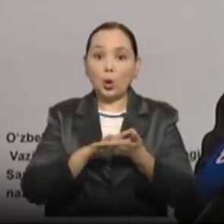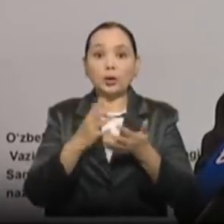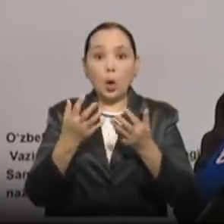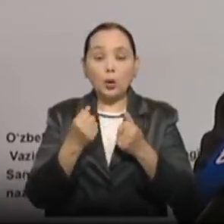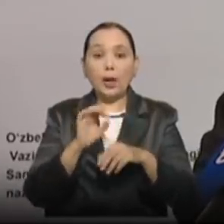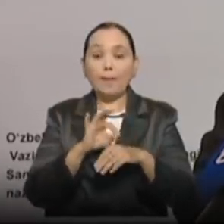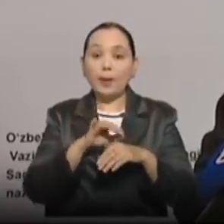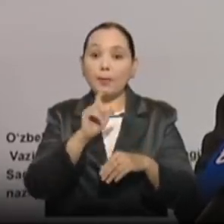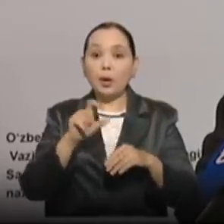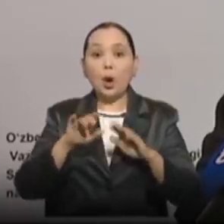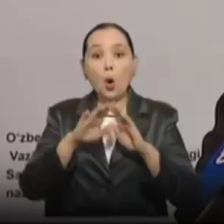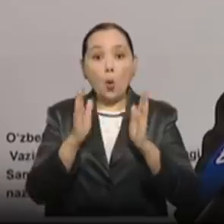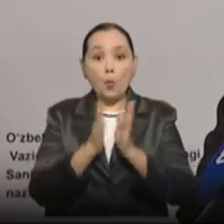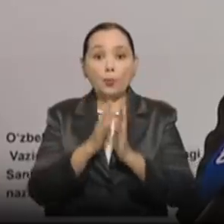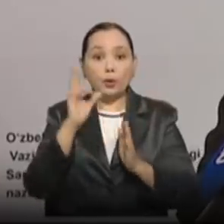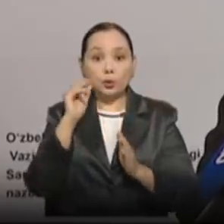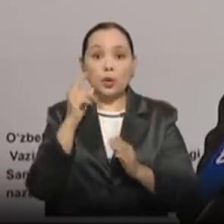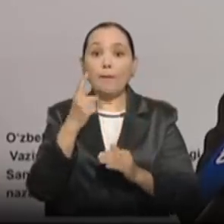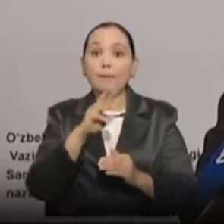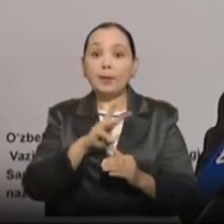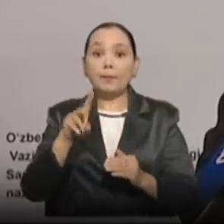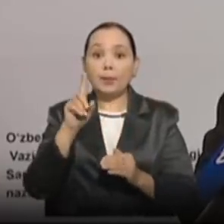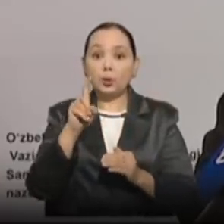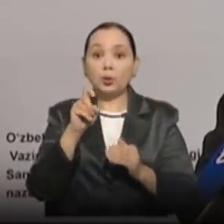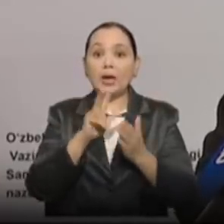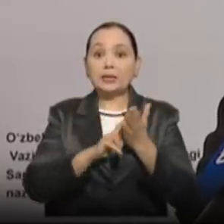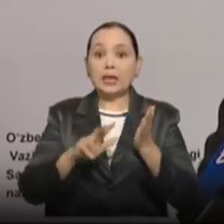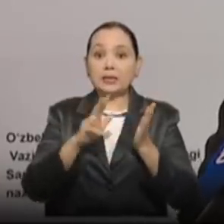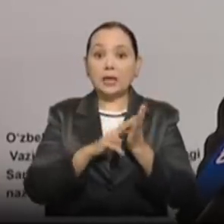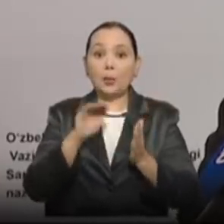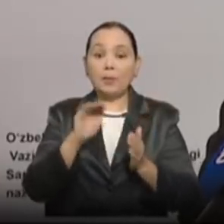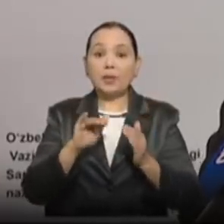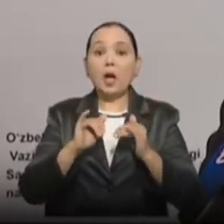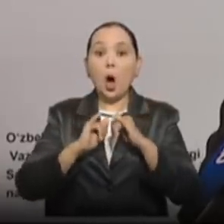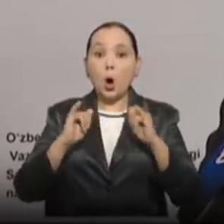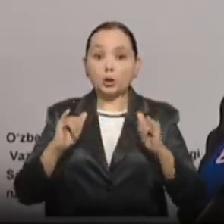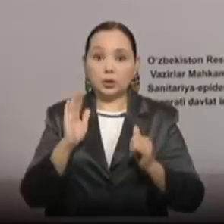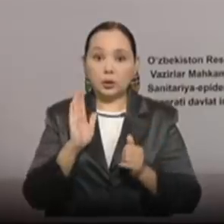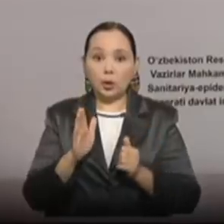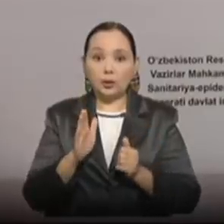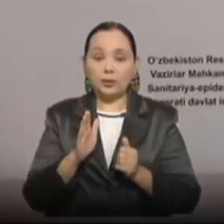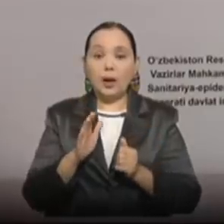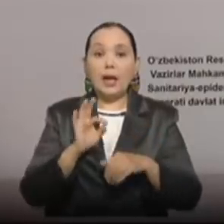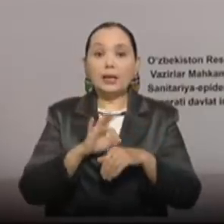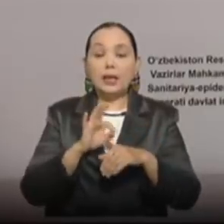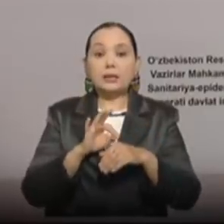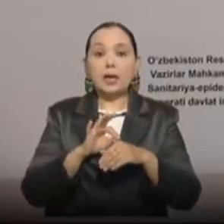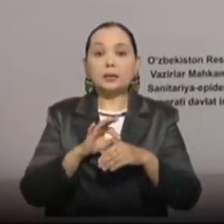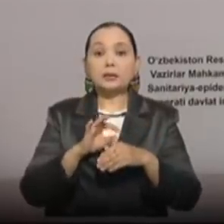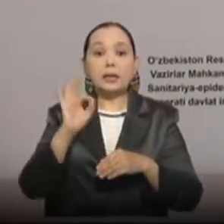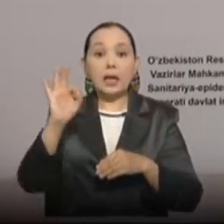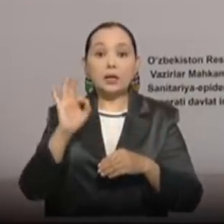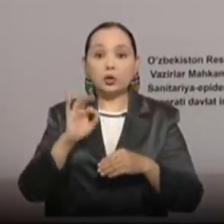olingan bemorlarning umumiy soni 1 million 188 mingdan ortiqroq. Kasallanish